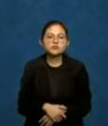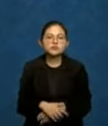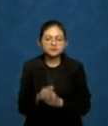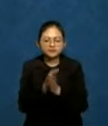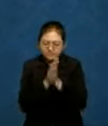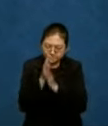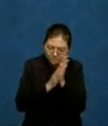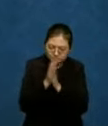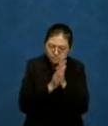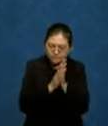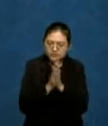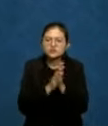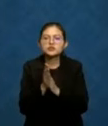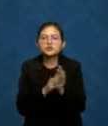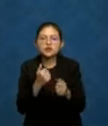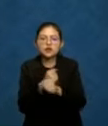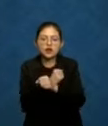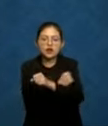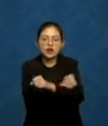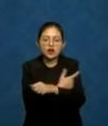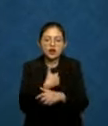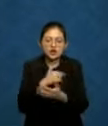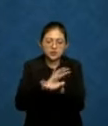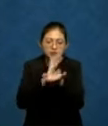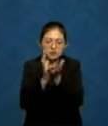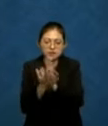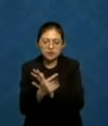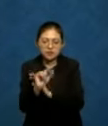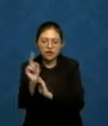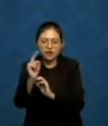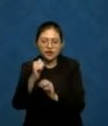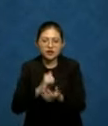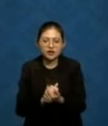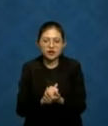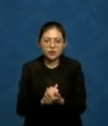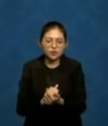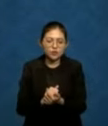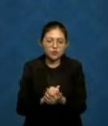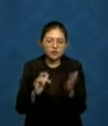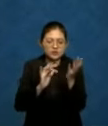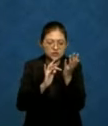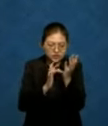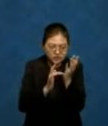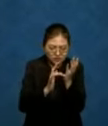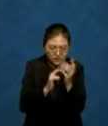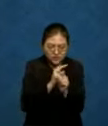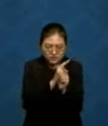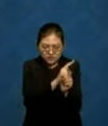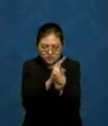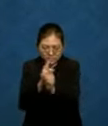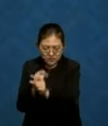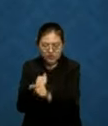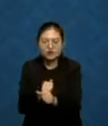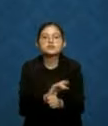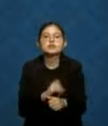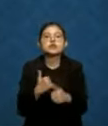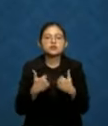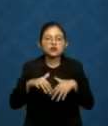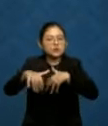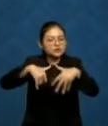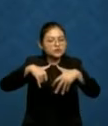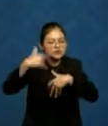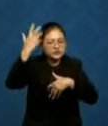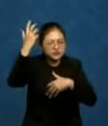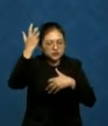สำหรับแรงงานคือการปรับตัวอย่างไรเพื่อให้ตามทันเทคโนโลยีโดยเฉพาะในยุคที่มีผู้คนกำลัง